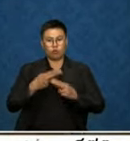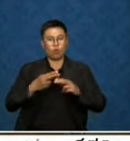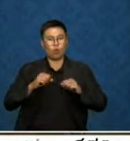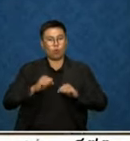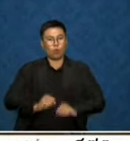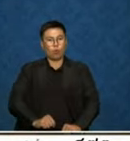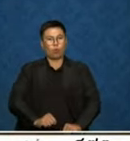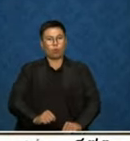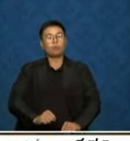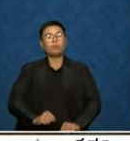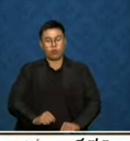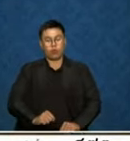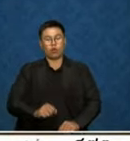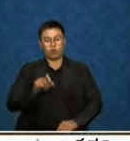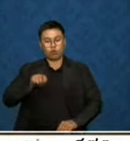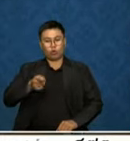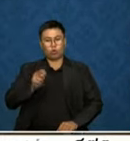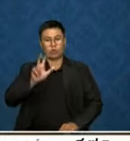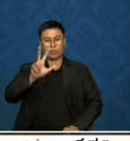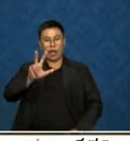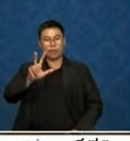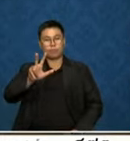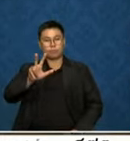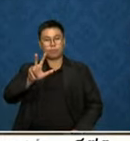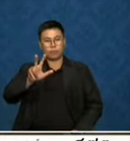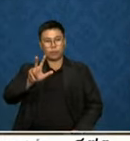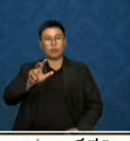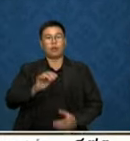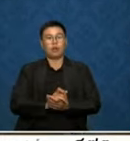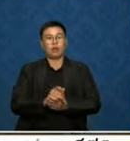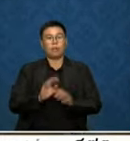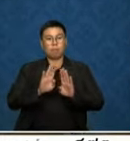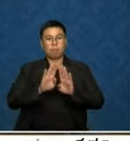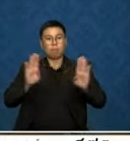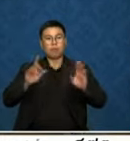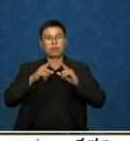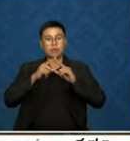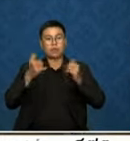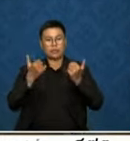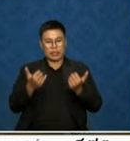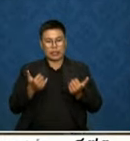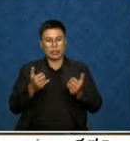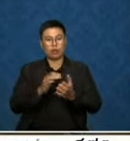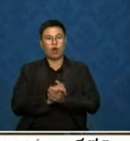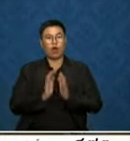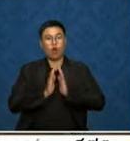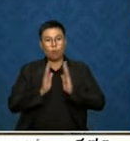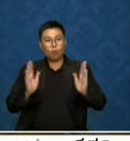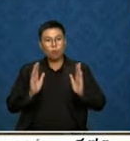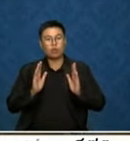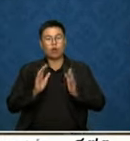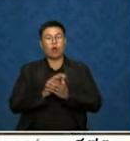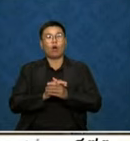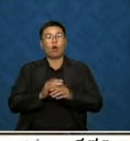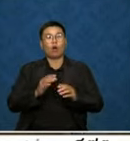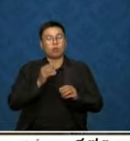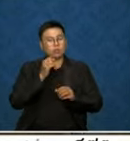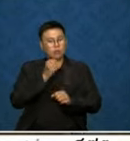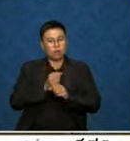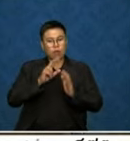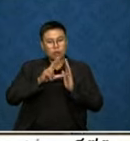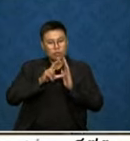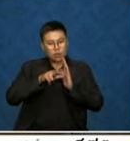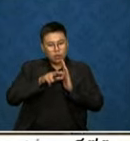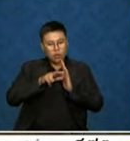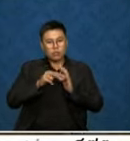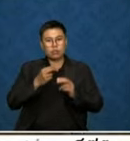สช่อง3นะครับที่ได้ออกมาเปิดโปงเรื่องนี้นะครับและขอบคุณอินฟลูเอนเซอร์หลายคนนะครับไม่ว่าจะเป็น